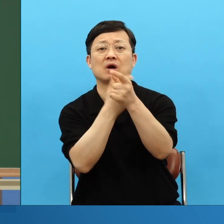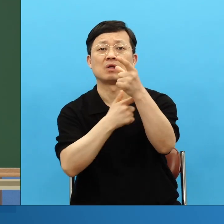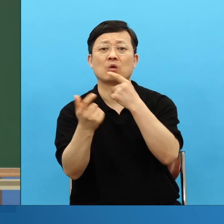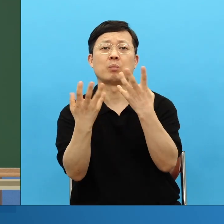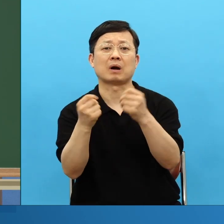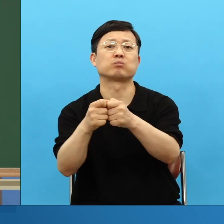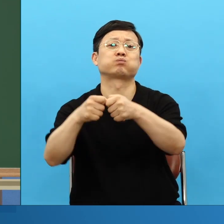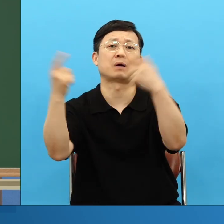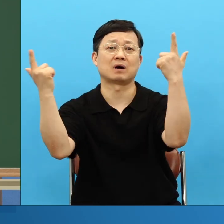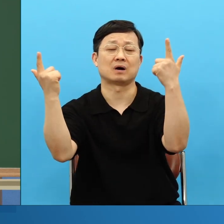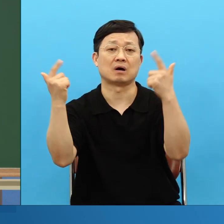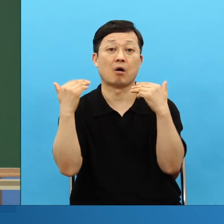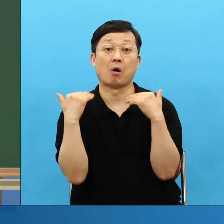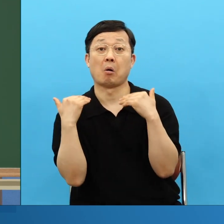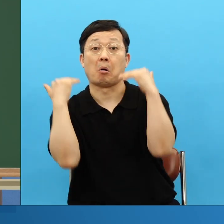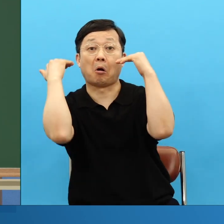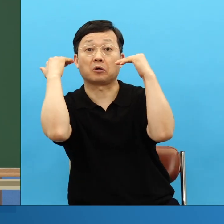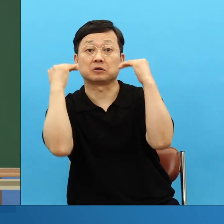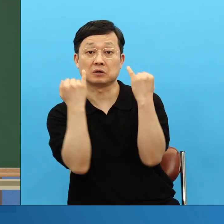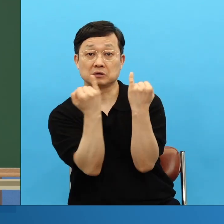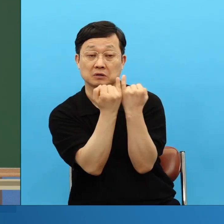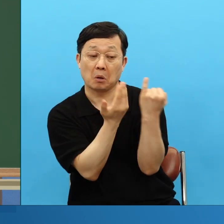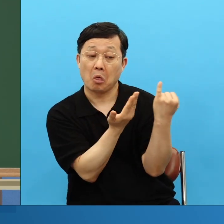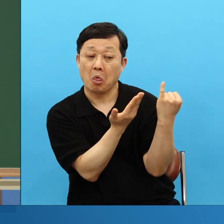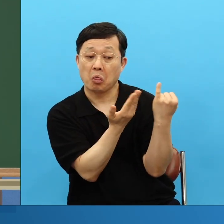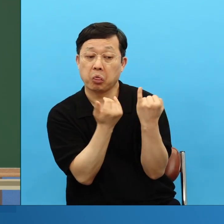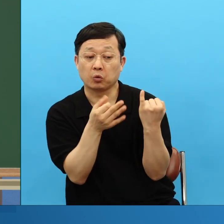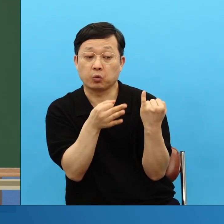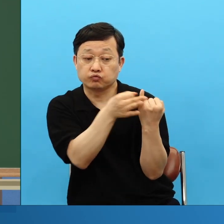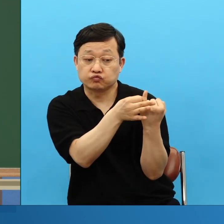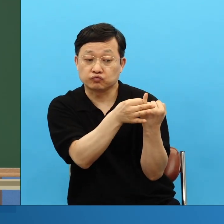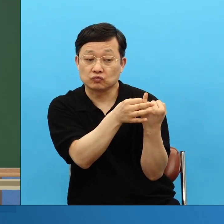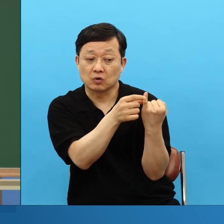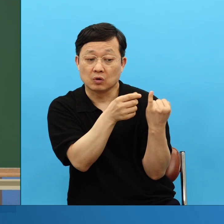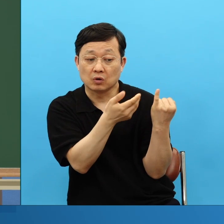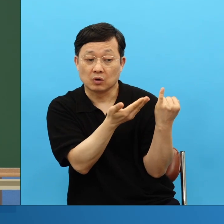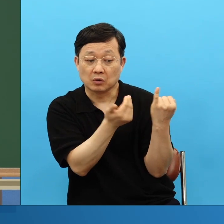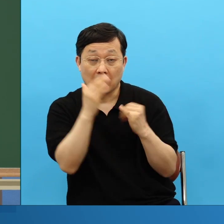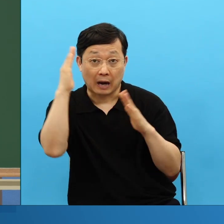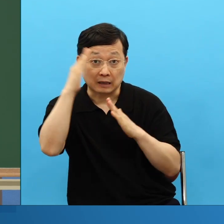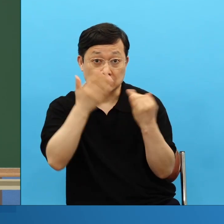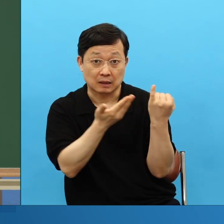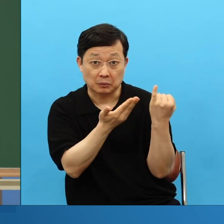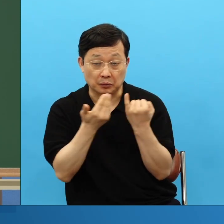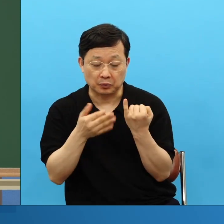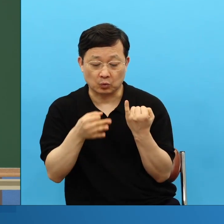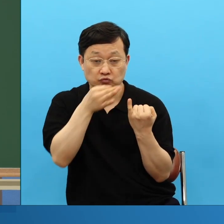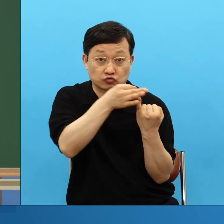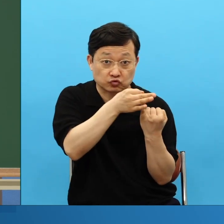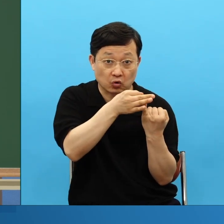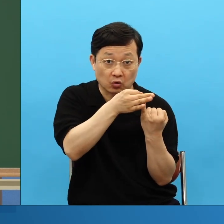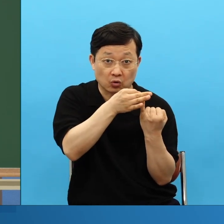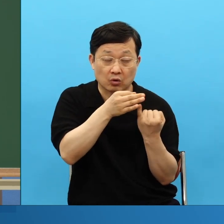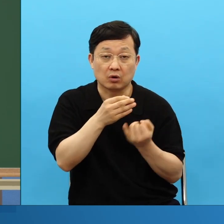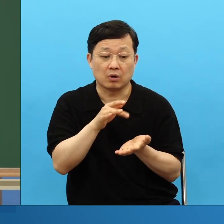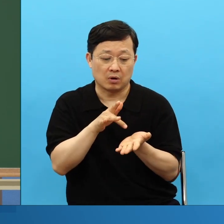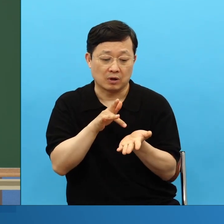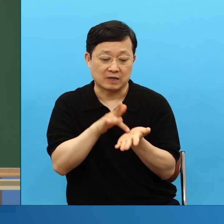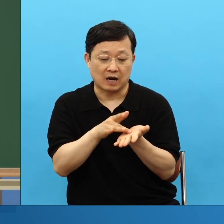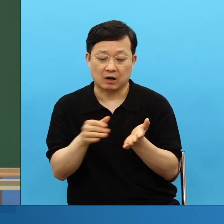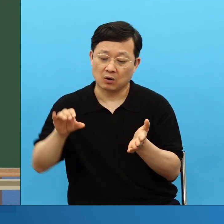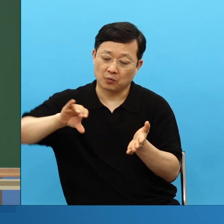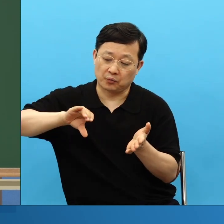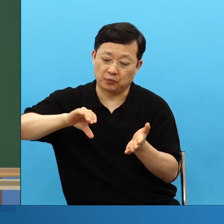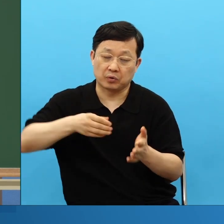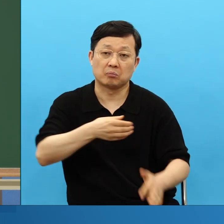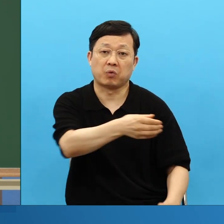미끼로 어른들이 용돈 줄게 해가 만나가지고 마약을 놔주는 거죠. 용돈 벌려고 원조 교제 갔는데 이 아이는